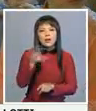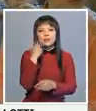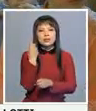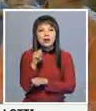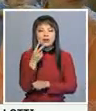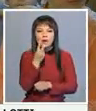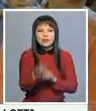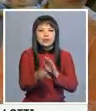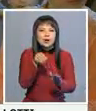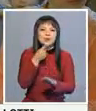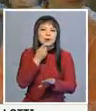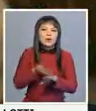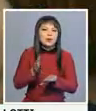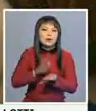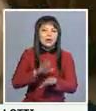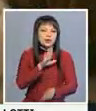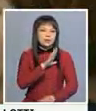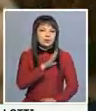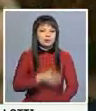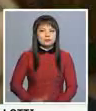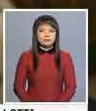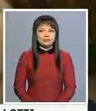жеңімпазды анықтау оңай болған